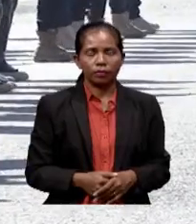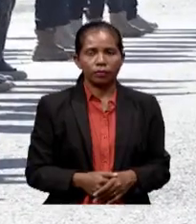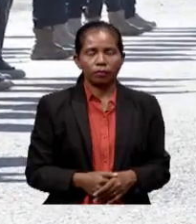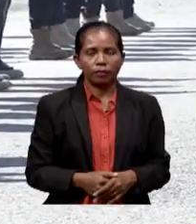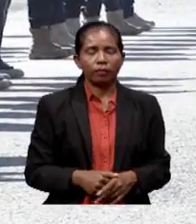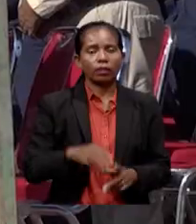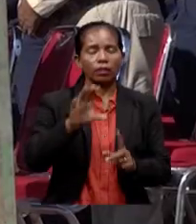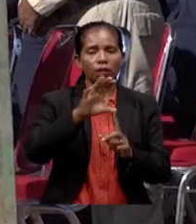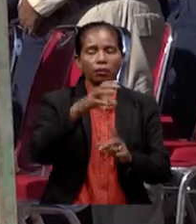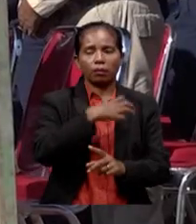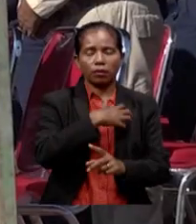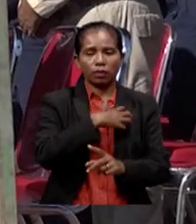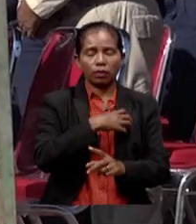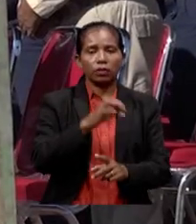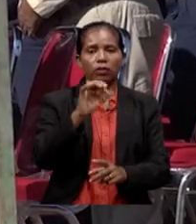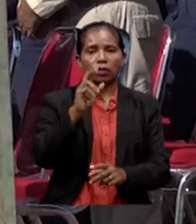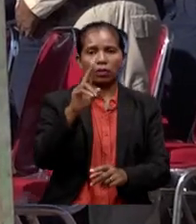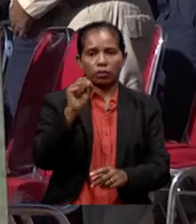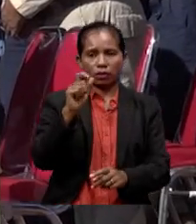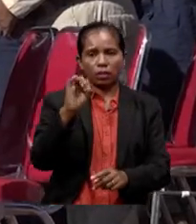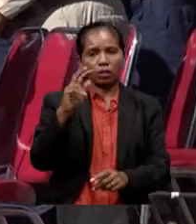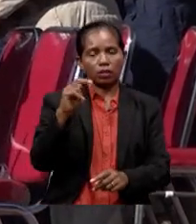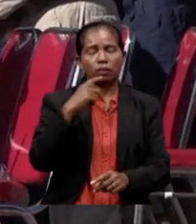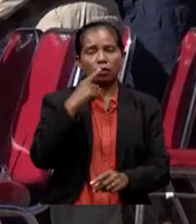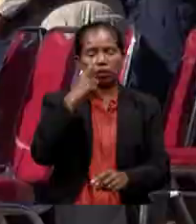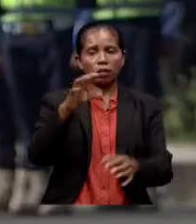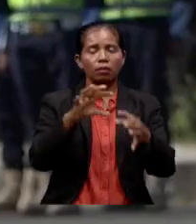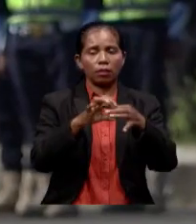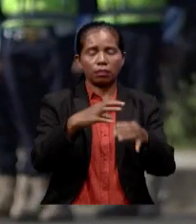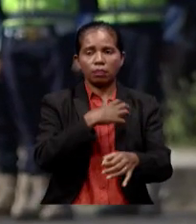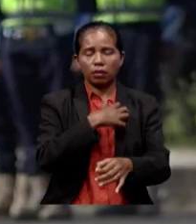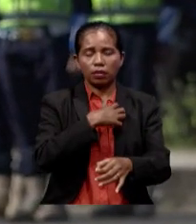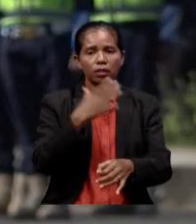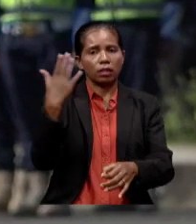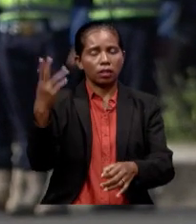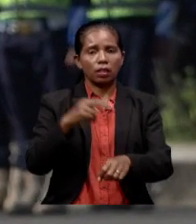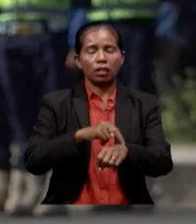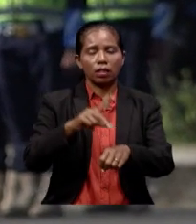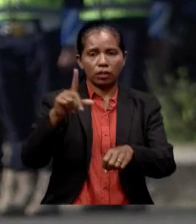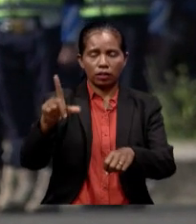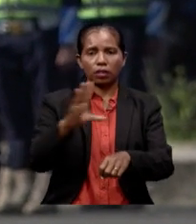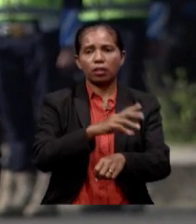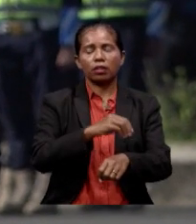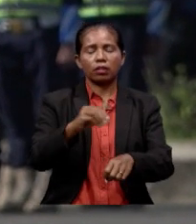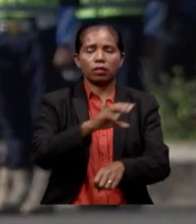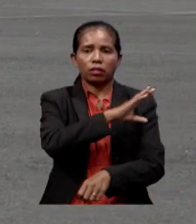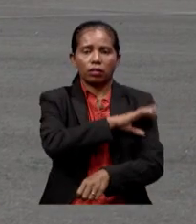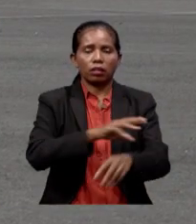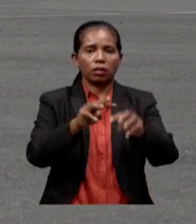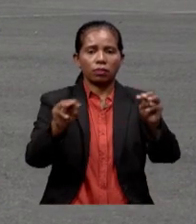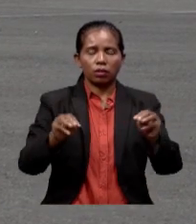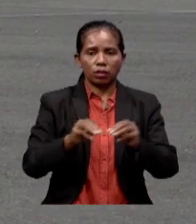Comandante Geral Penitelli, Comissário Faustino da Costa, Ateten, membro Penitelli e a Nacional, se reforça tan segurança e município